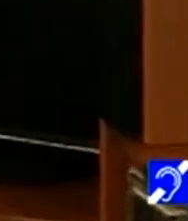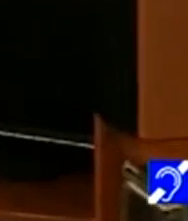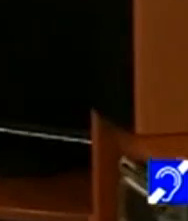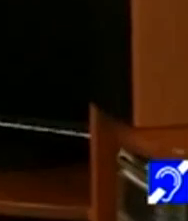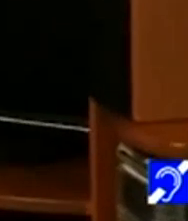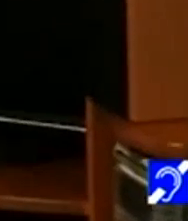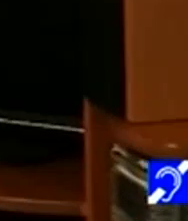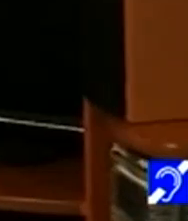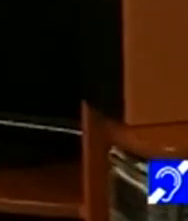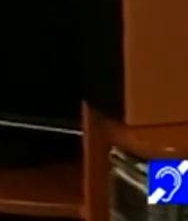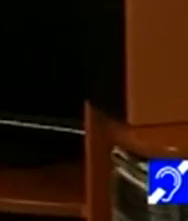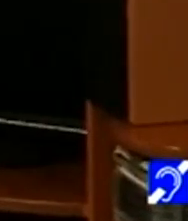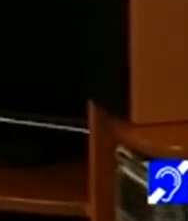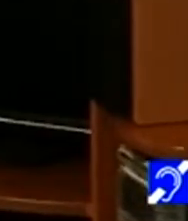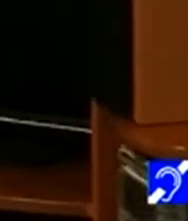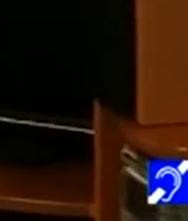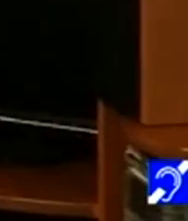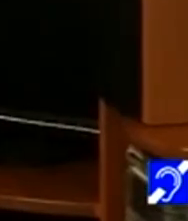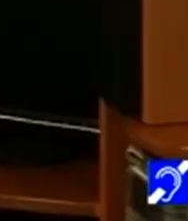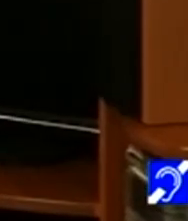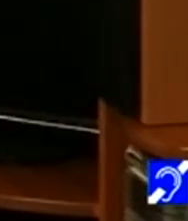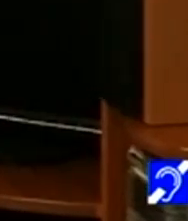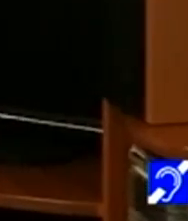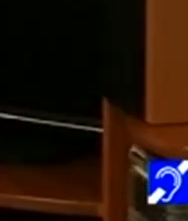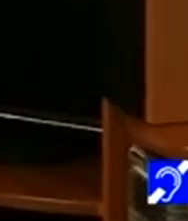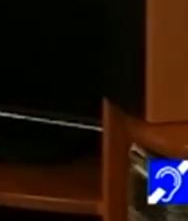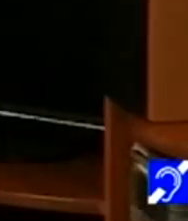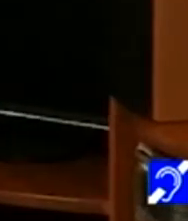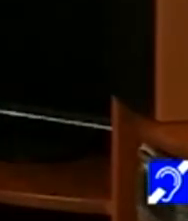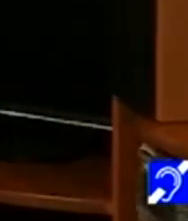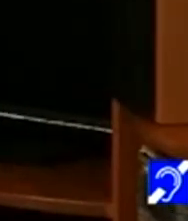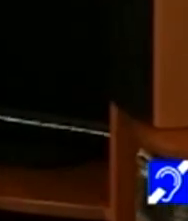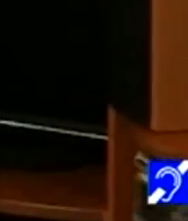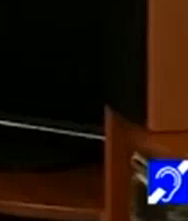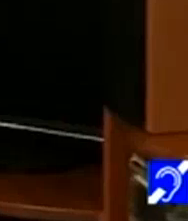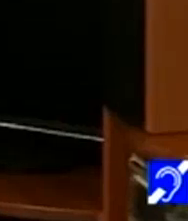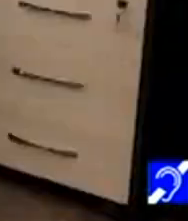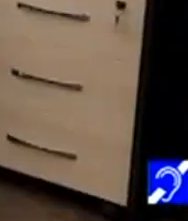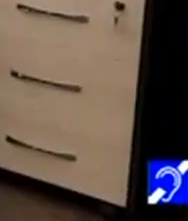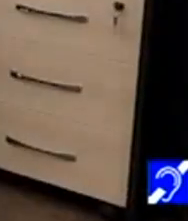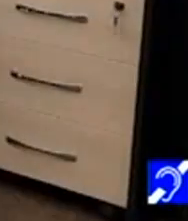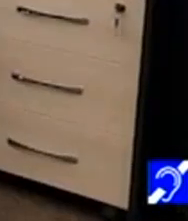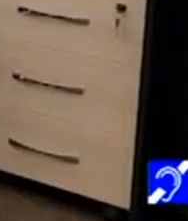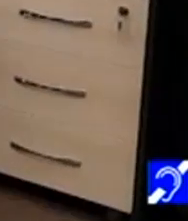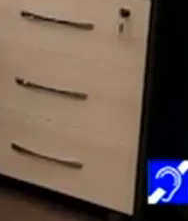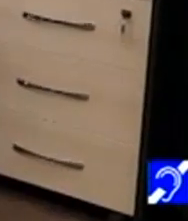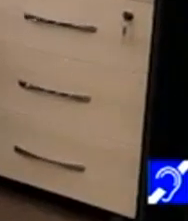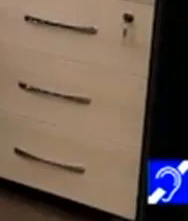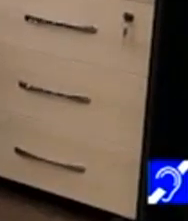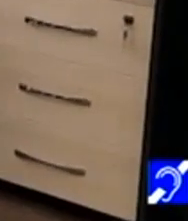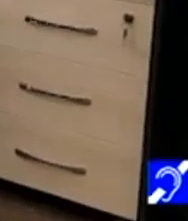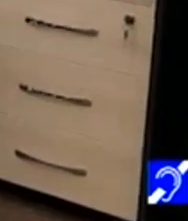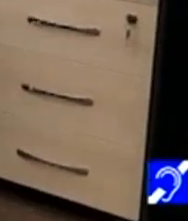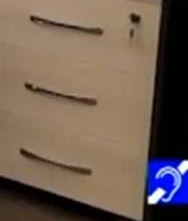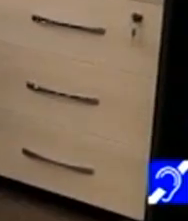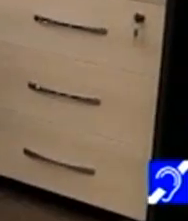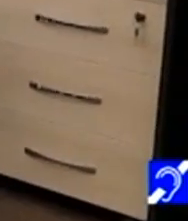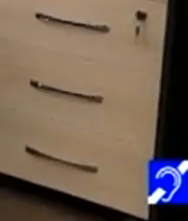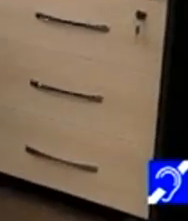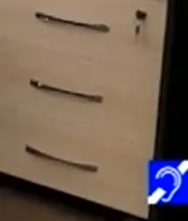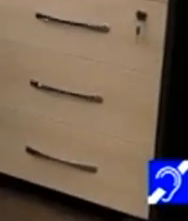implica în luptă cu COVID-19 cel puțin câte un spital în fiecare raion. În plus, pacienții cu forme ușoare de infectare vor fi tratați